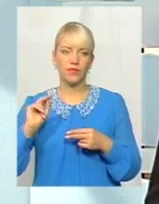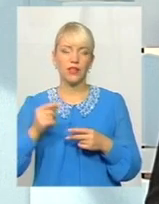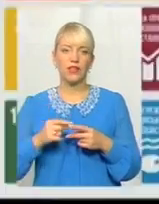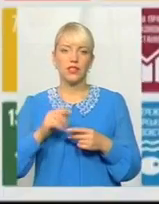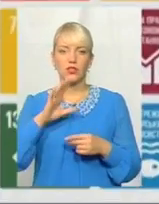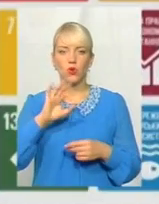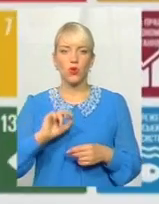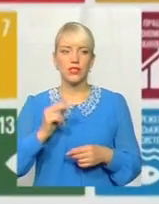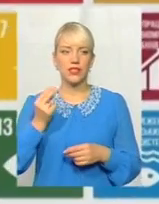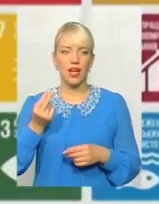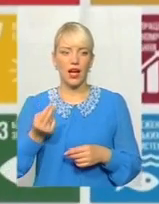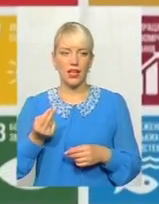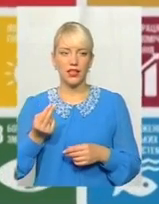покращувалася